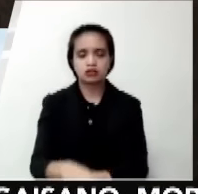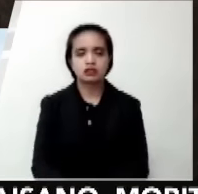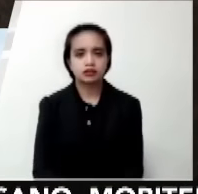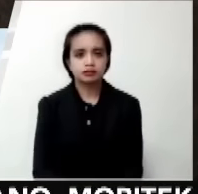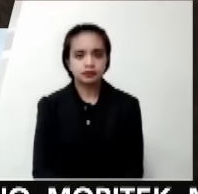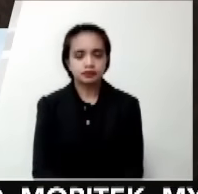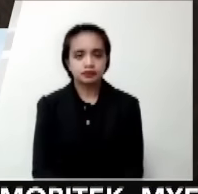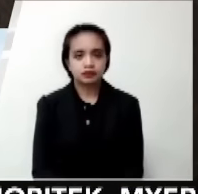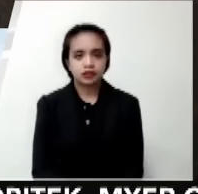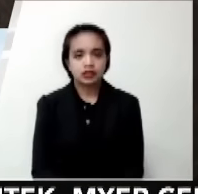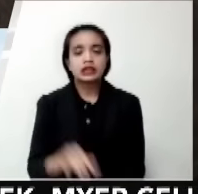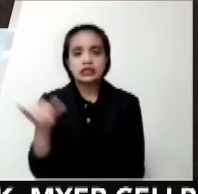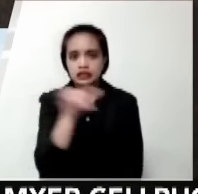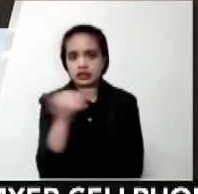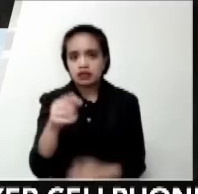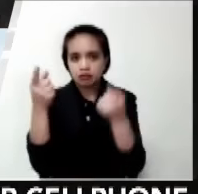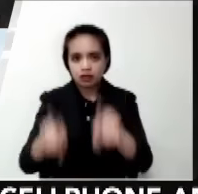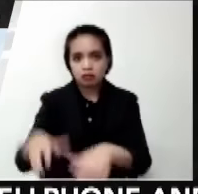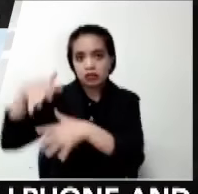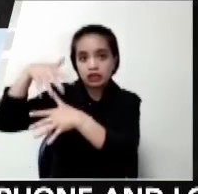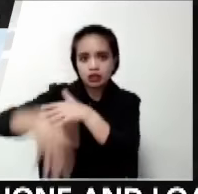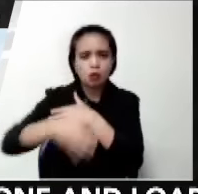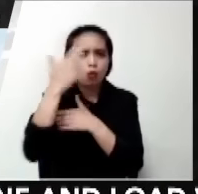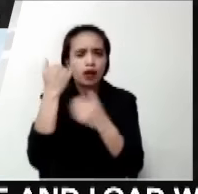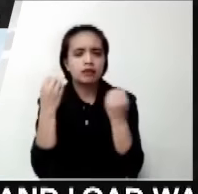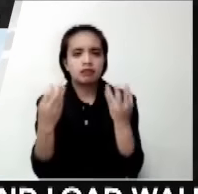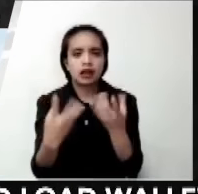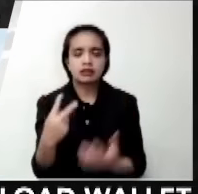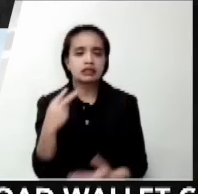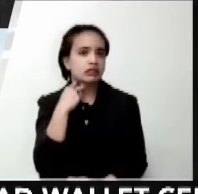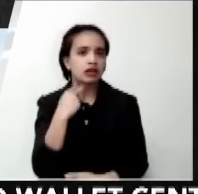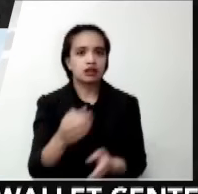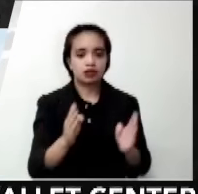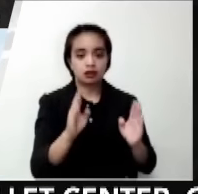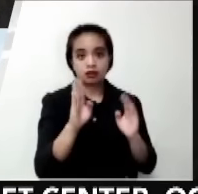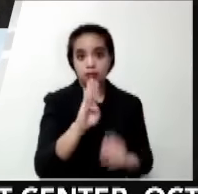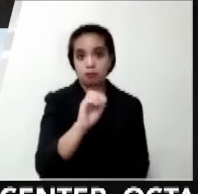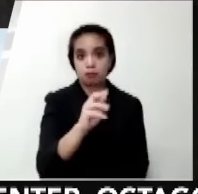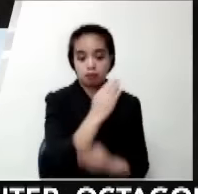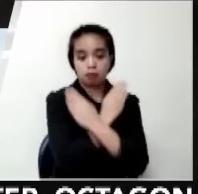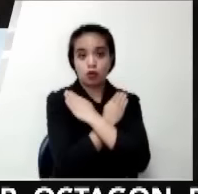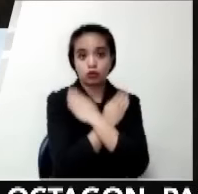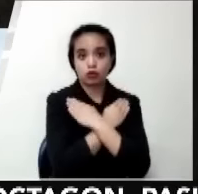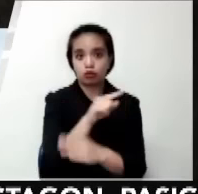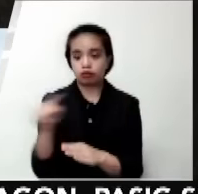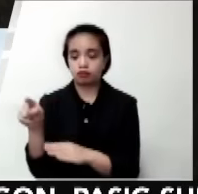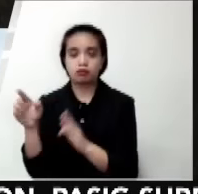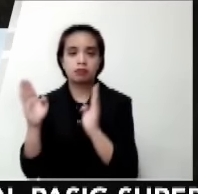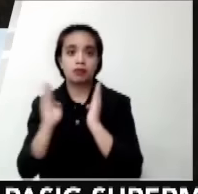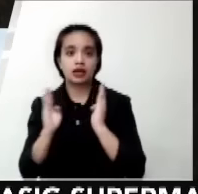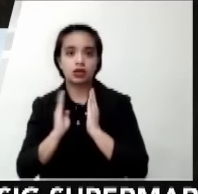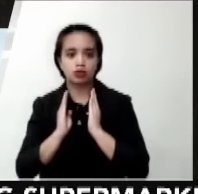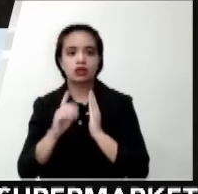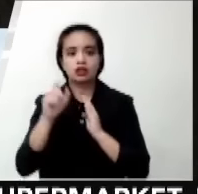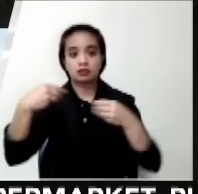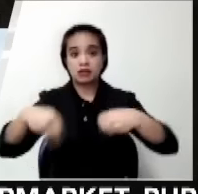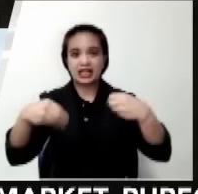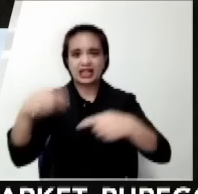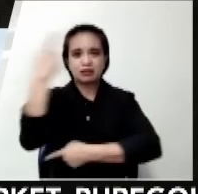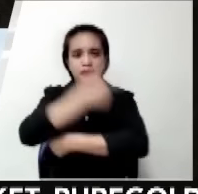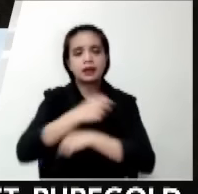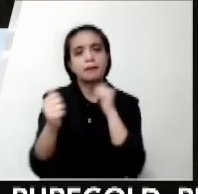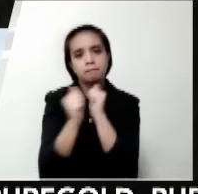Landslide rin ang dahilan kung bakit maraming stranded sa May Bontok-Baguio Road nito ring Sabado. Market day pa naman sa Bontok. Araw kung kailan dinarayo ito ng mga